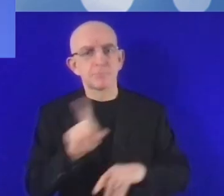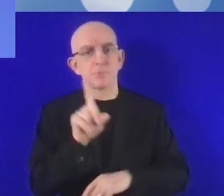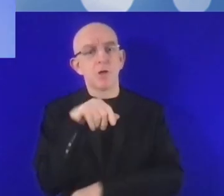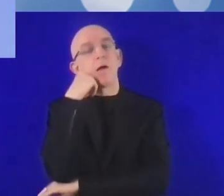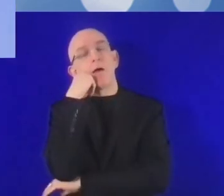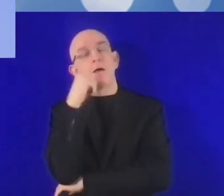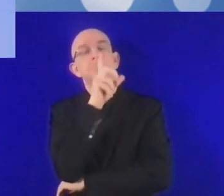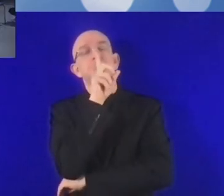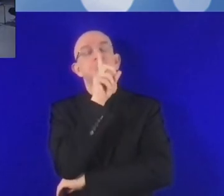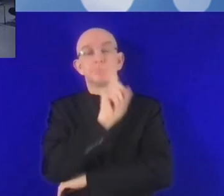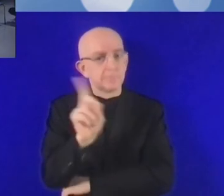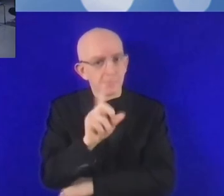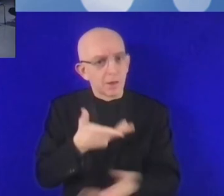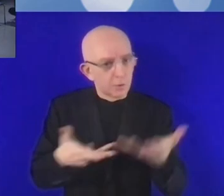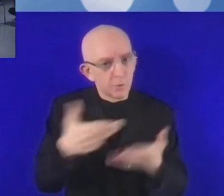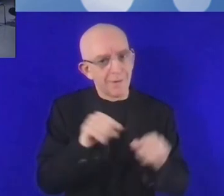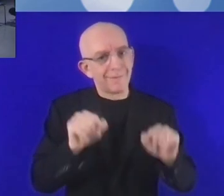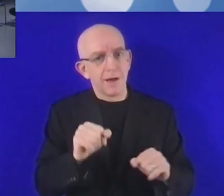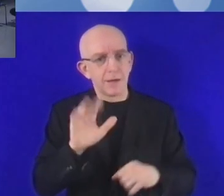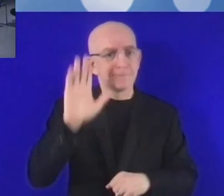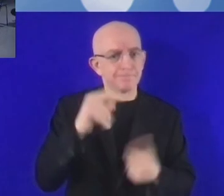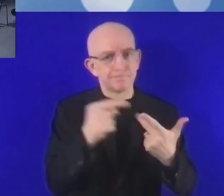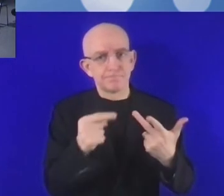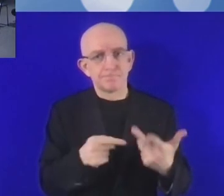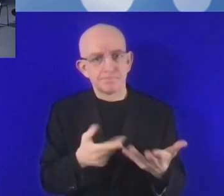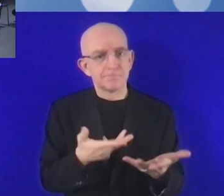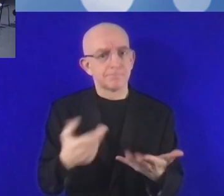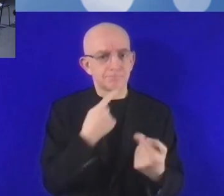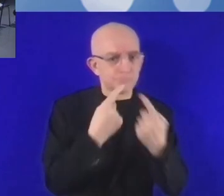IGF2021. Спасибо большое за ваше присутствие.